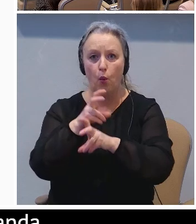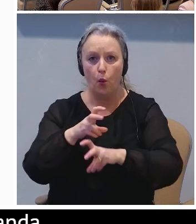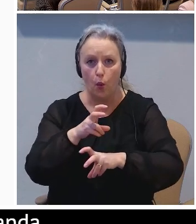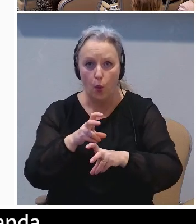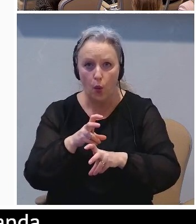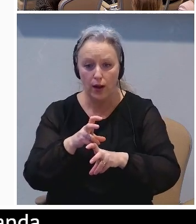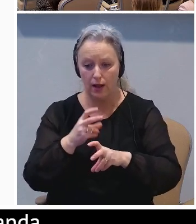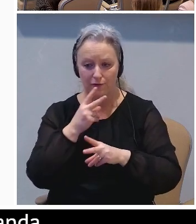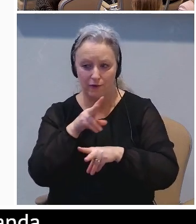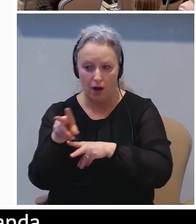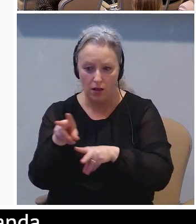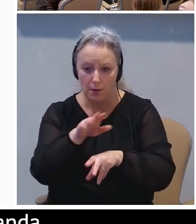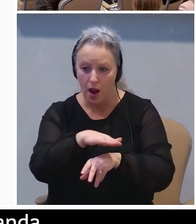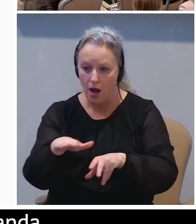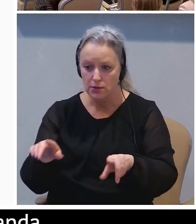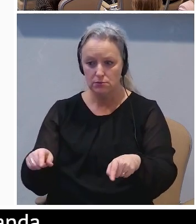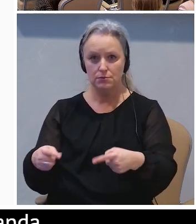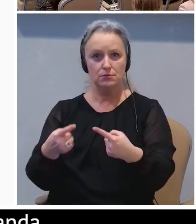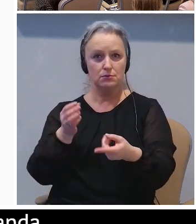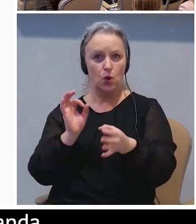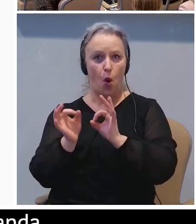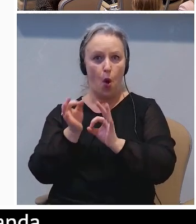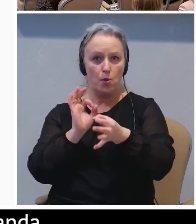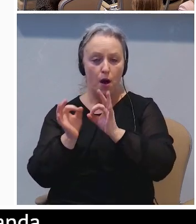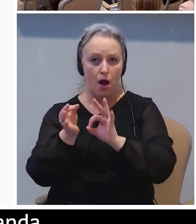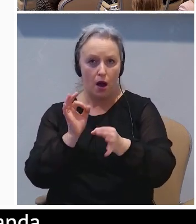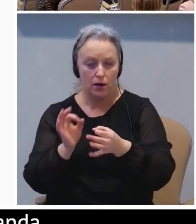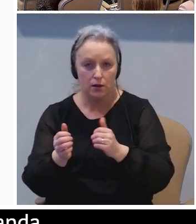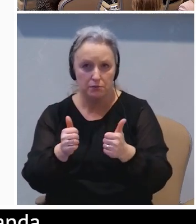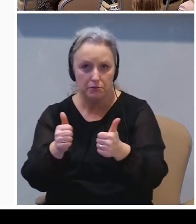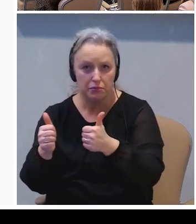arenesid lapsed normaalselt ja neil ei tekkinud platood.